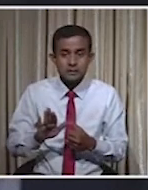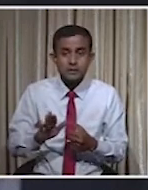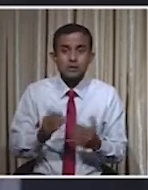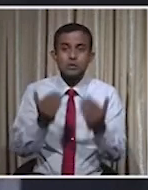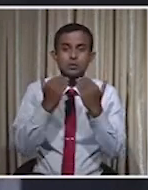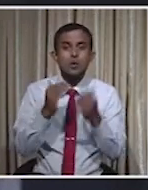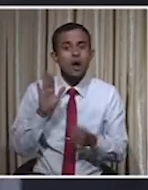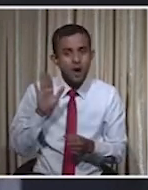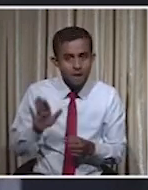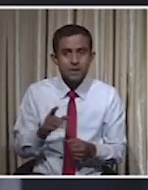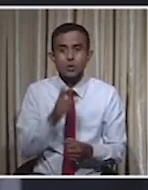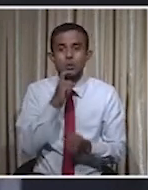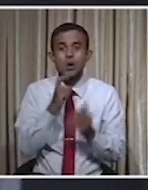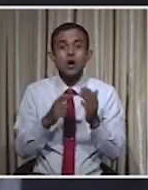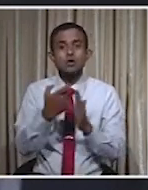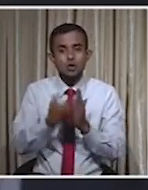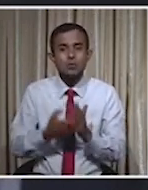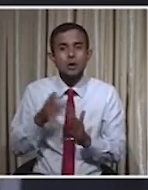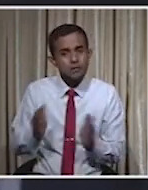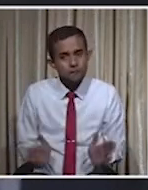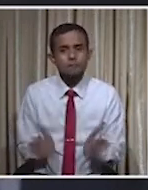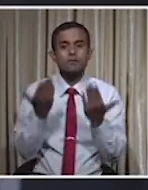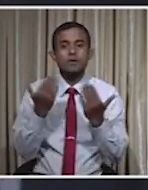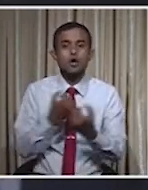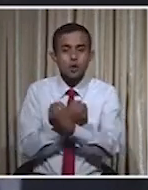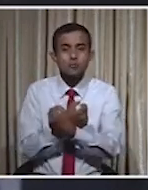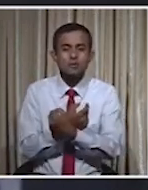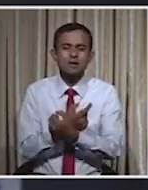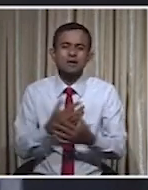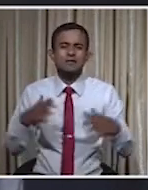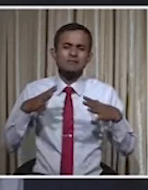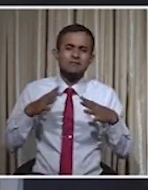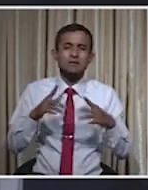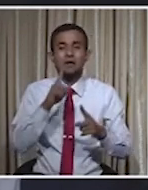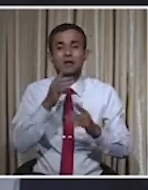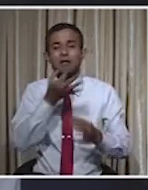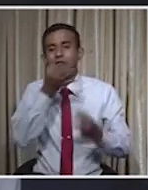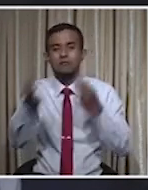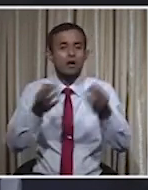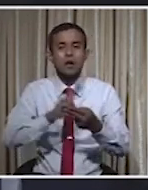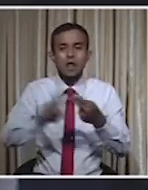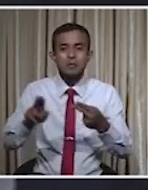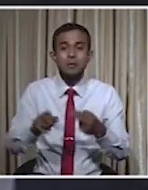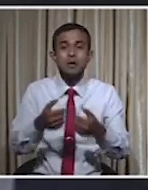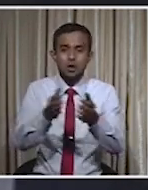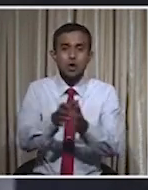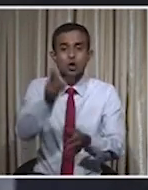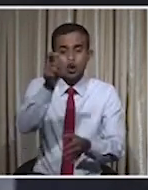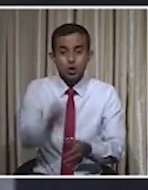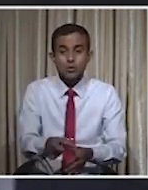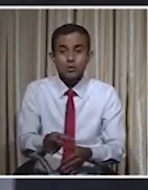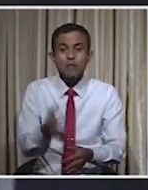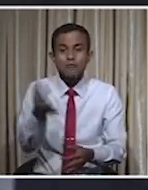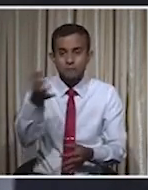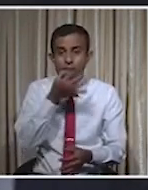උපදේශක් තියෙනවා නම් අධිකරණ නියෝගයක් තියෙනවා නම් ඒක ක්‍රියාත්මක වෙනවා. ඒක නිසා පොලිසියට නිකුරුනේ දෝෂාරෝපණය කරන්න තමුන්නාසලට යම්කිසි